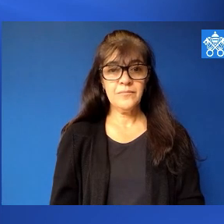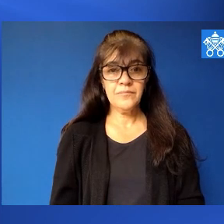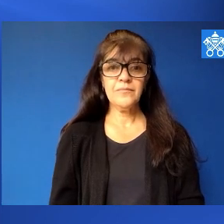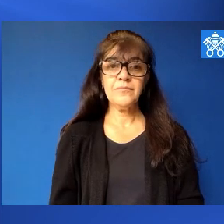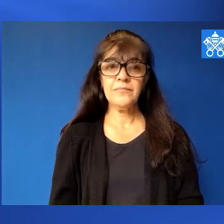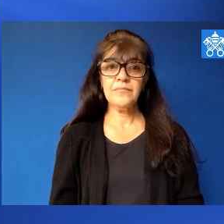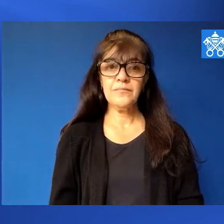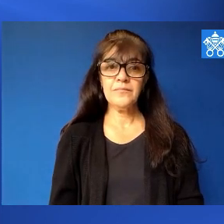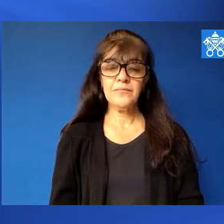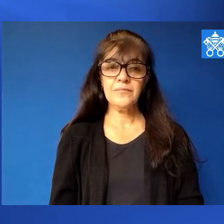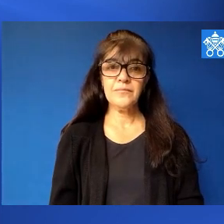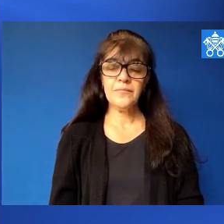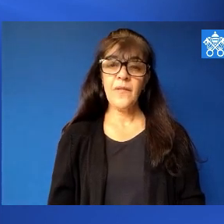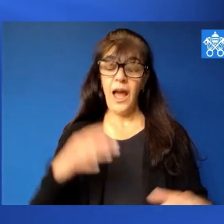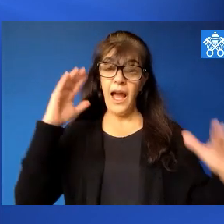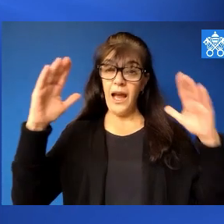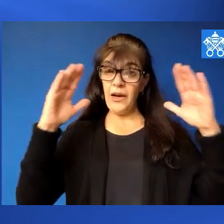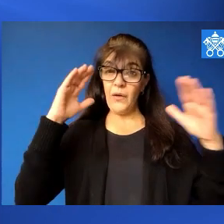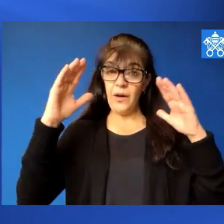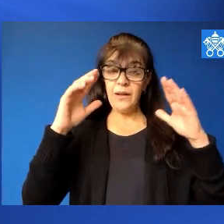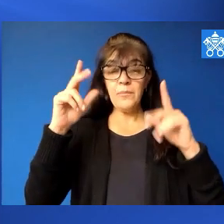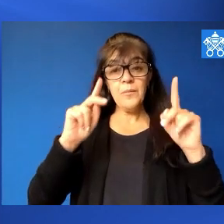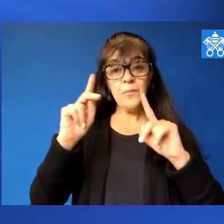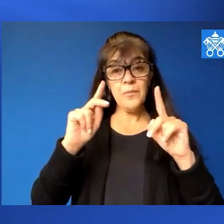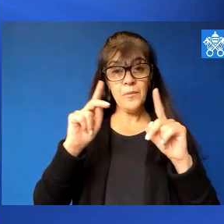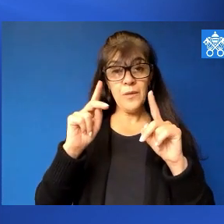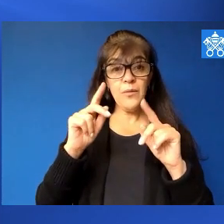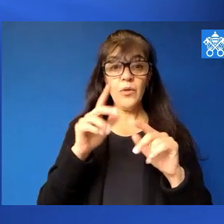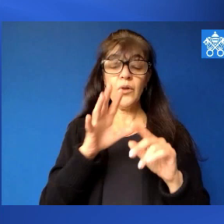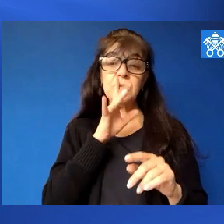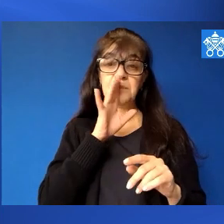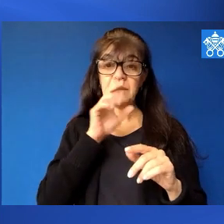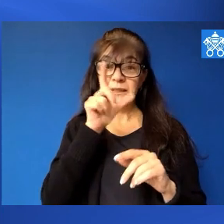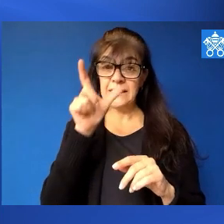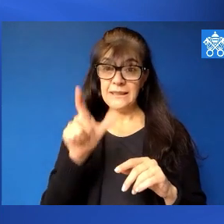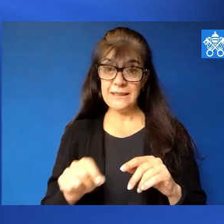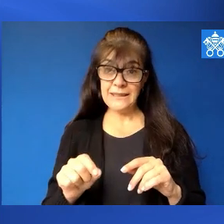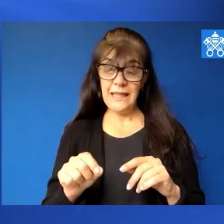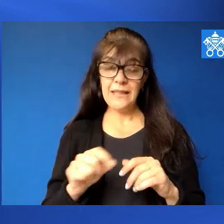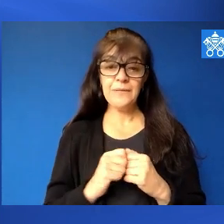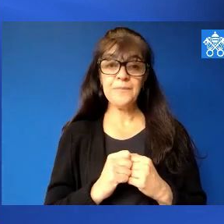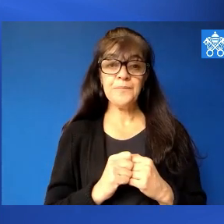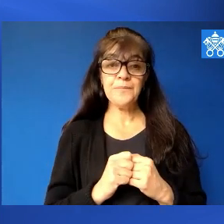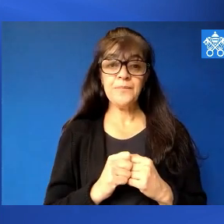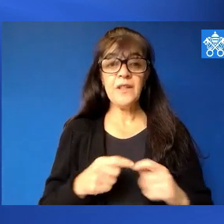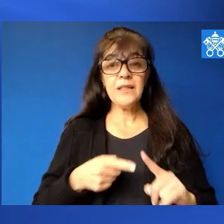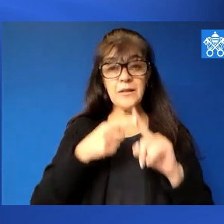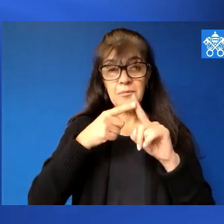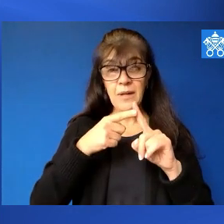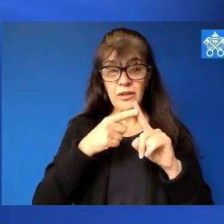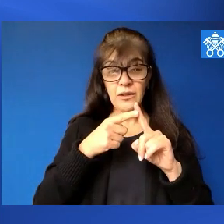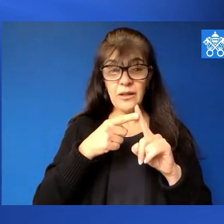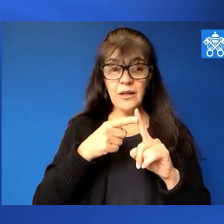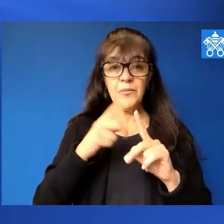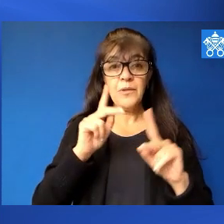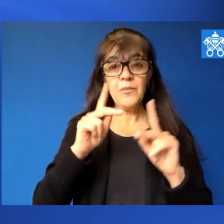Rivolgo un cordiale benvenuto ai pellegrini italiani. And I extend a cordial greeting to the Italian-speaking pilgrims, in particular